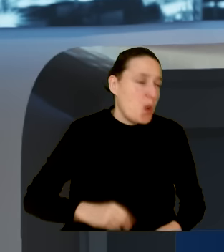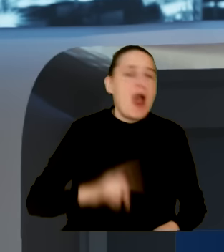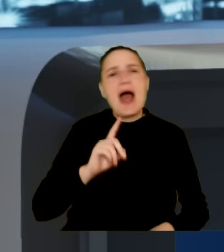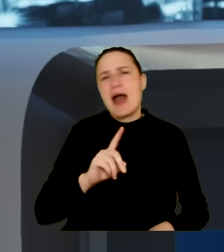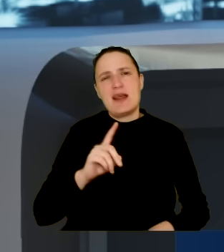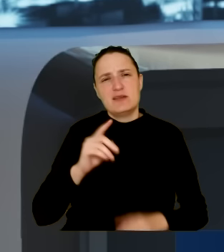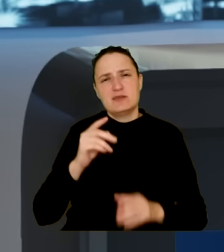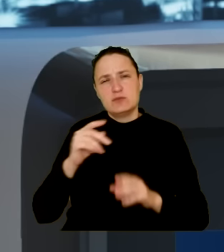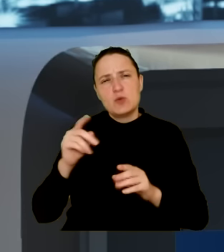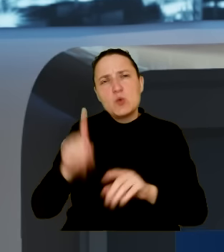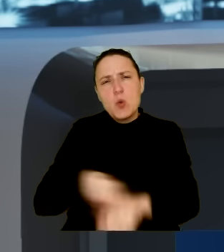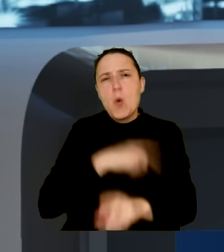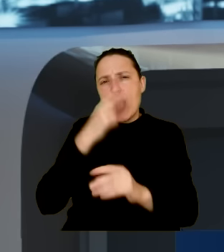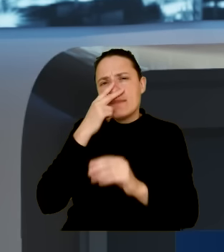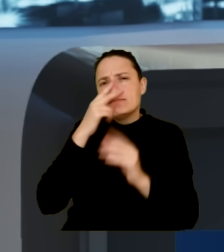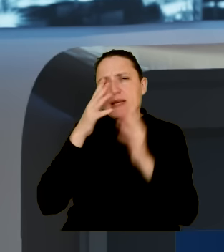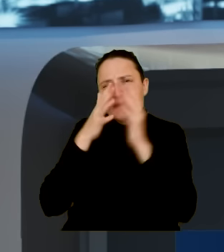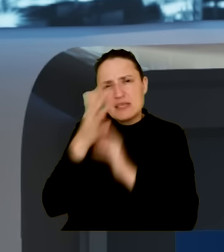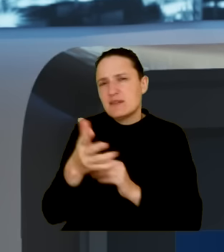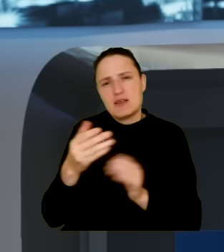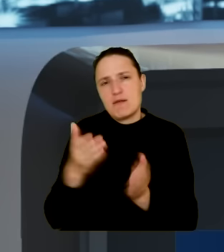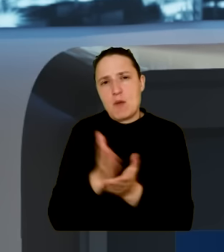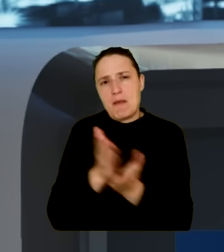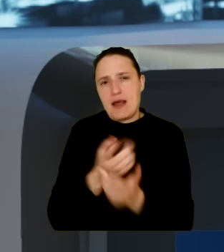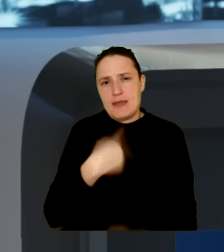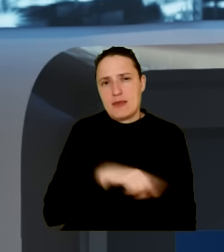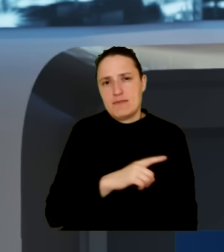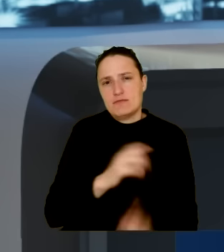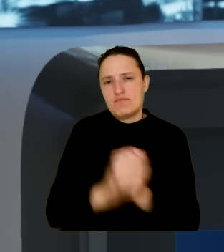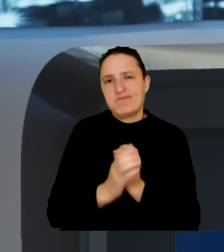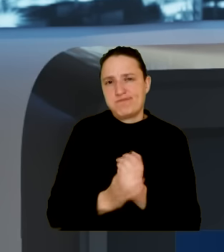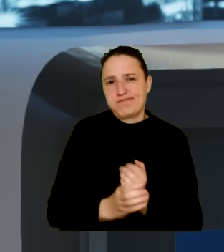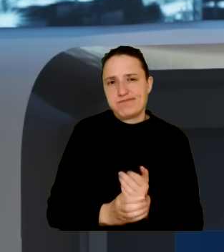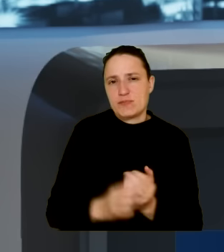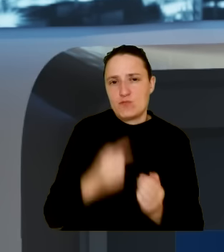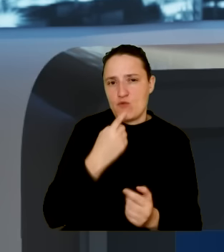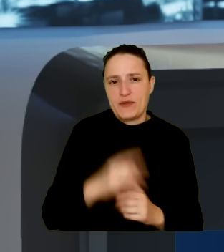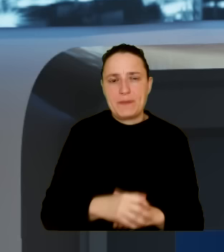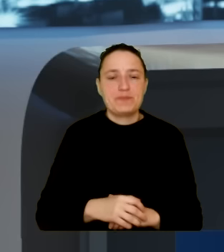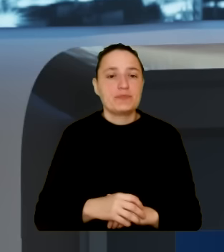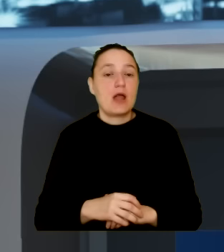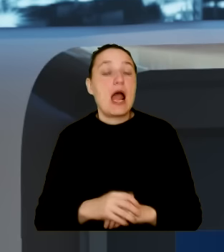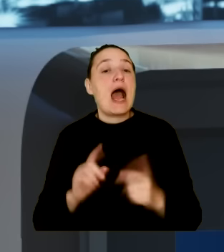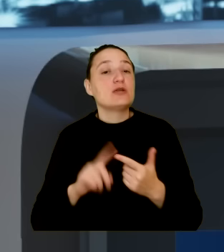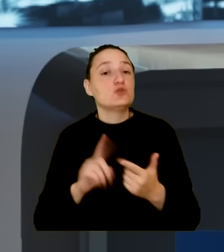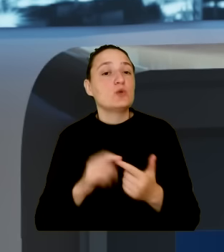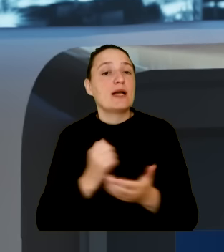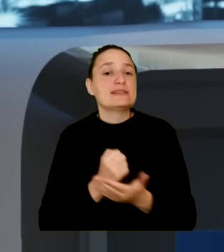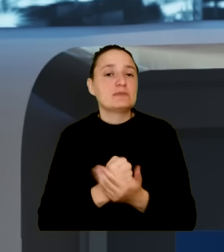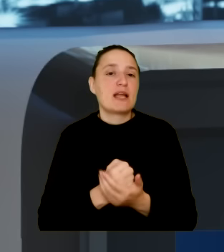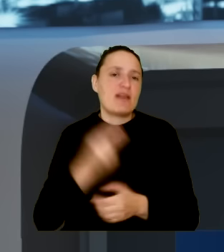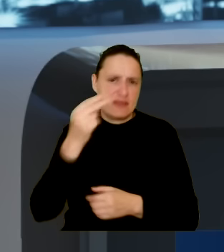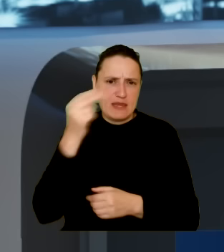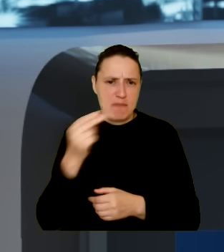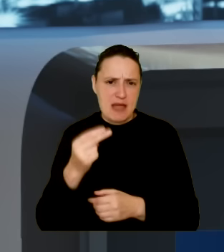całości. A drugi temat, jaki chciałbym poruszyć, to rzucanie właśnie tematów przez obecnego